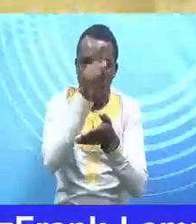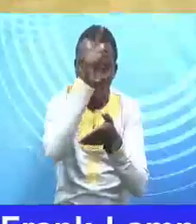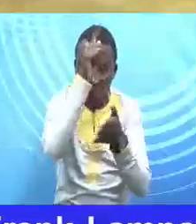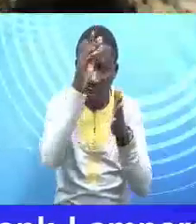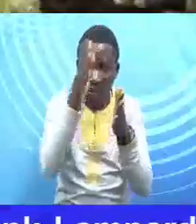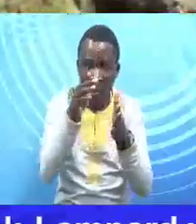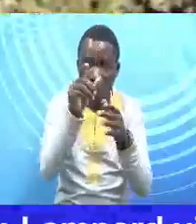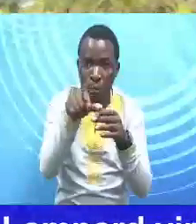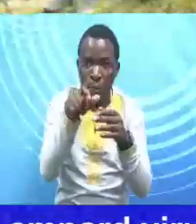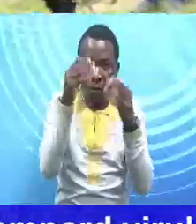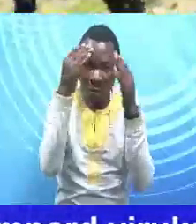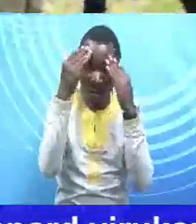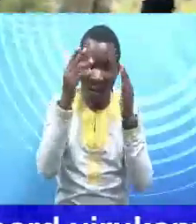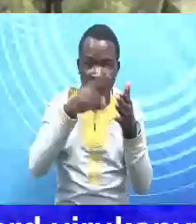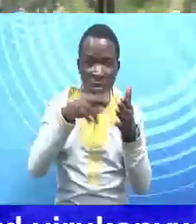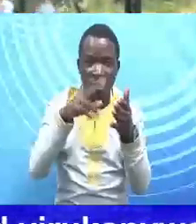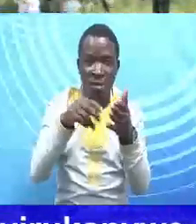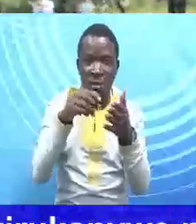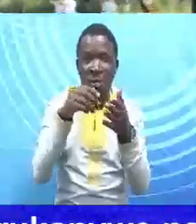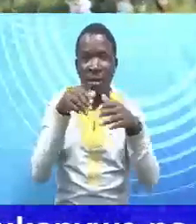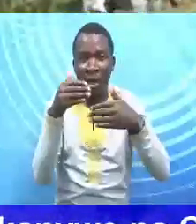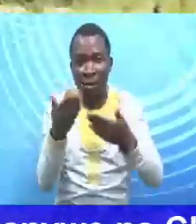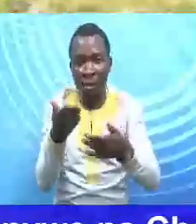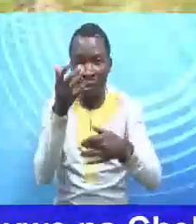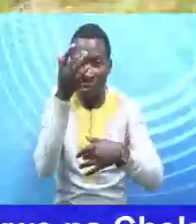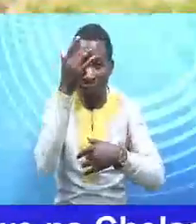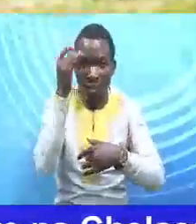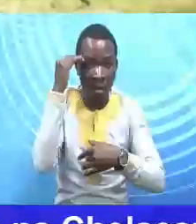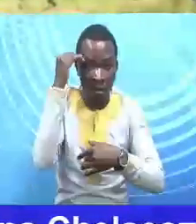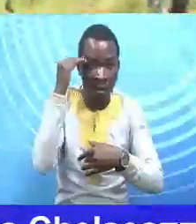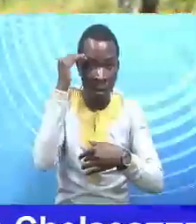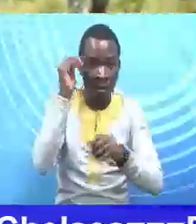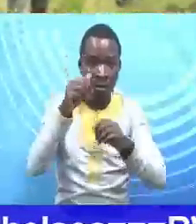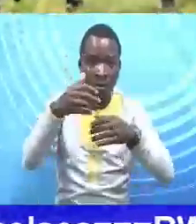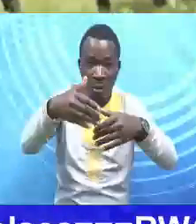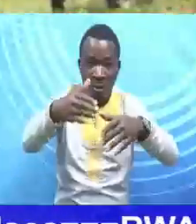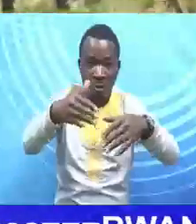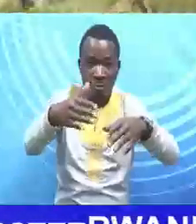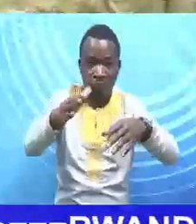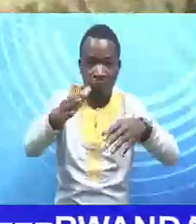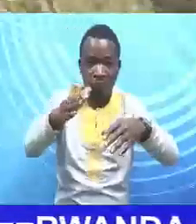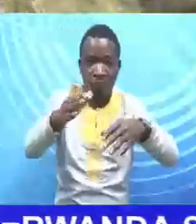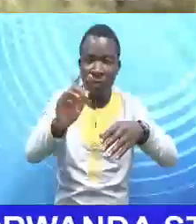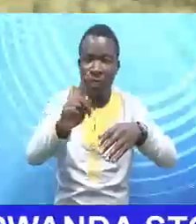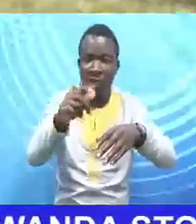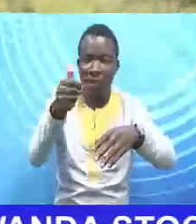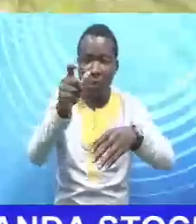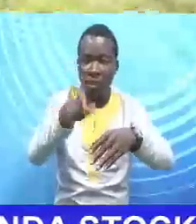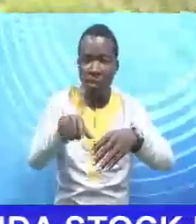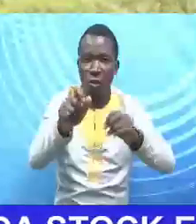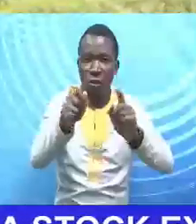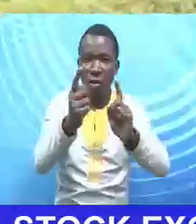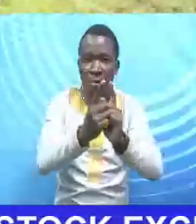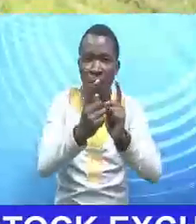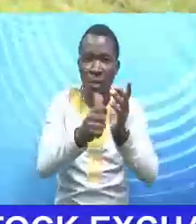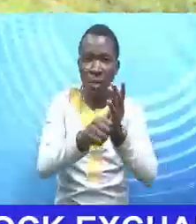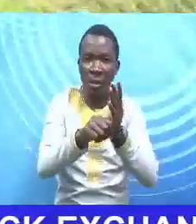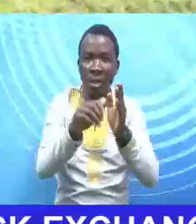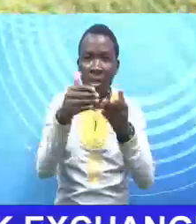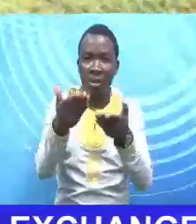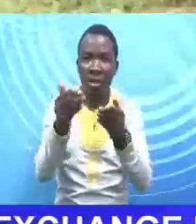n'utazi gusoma cye munsi n'uwo murwayi wo mu mutwe wahajya gukumira kugira ngo hatagira undi uhagirira ikibazo cyangwa se